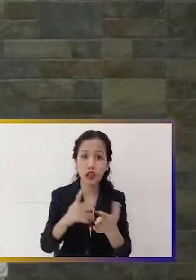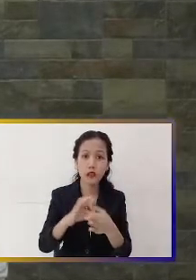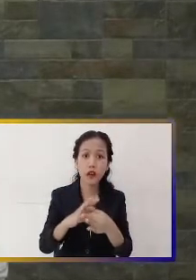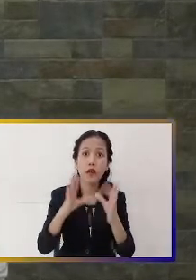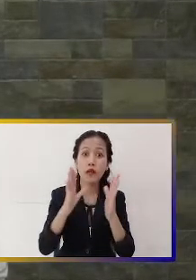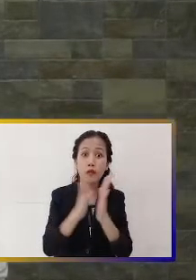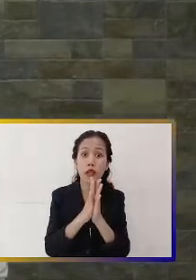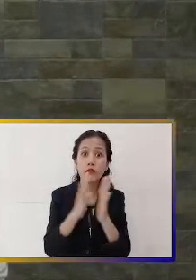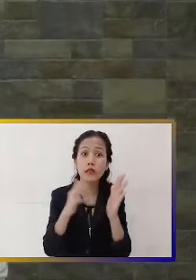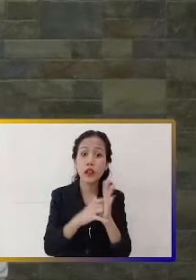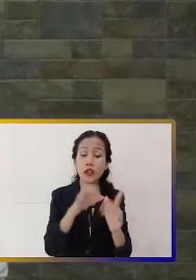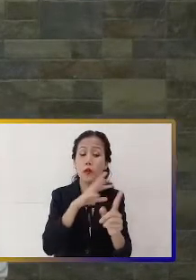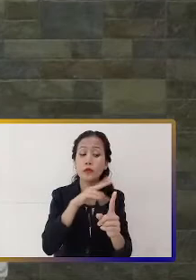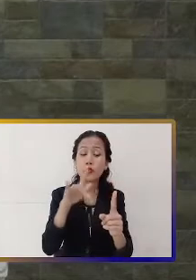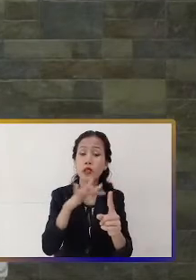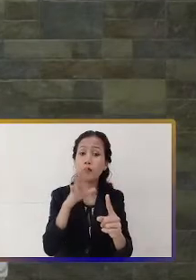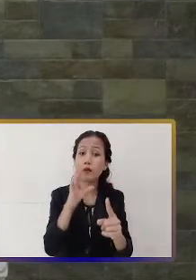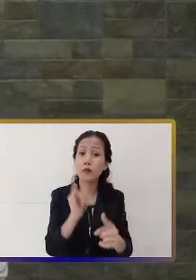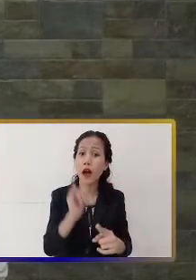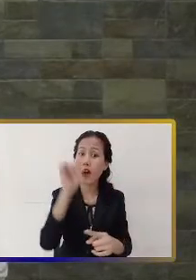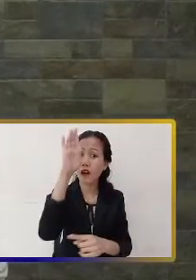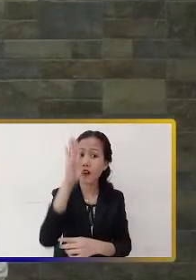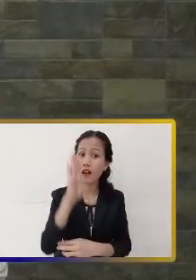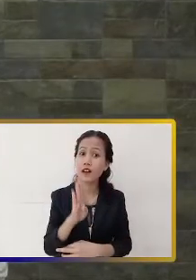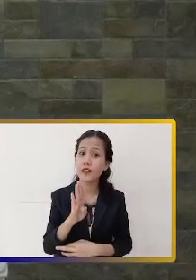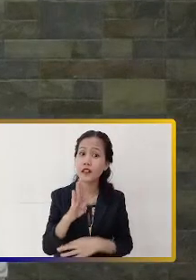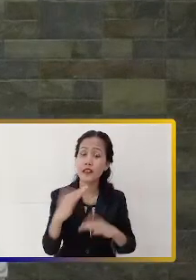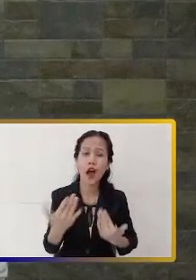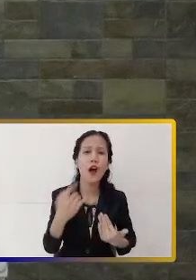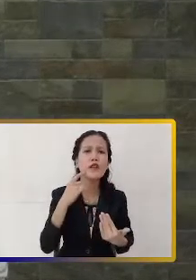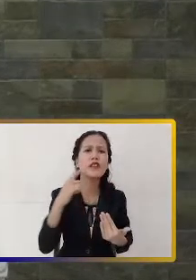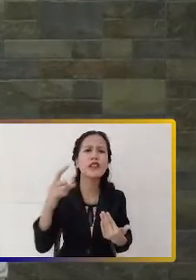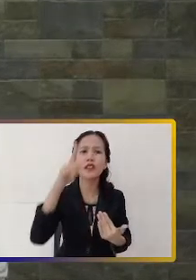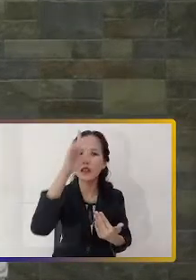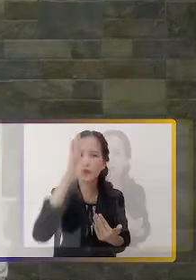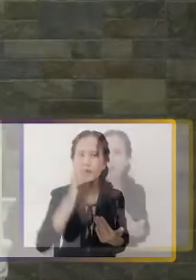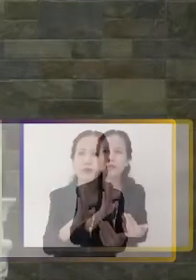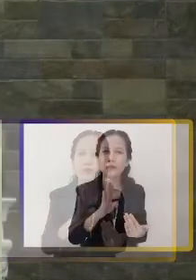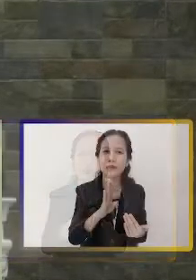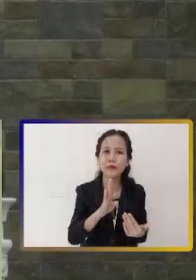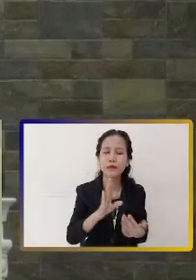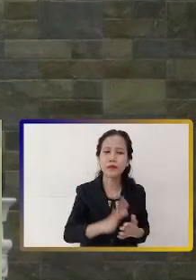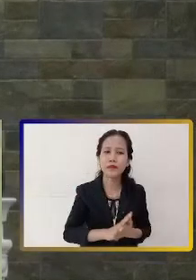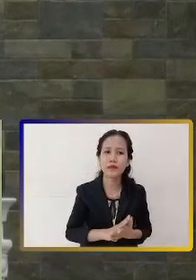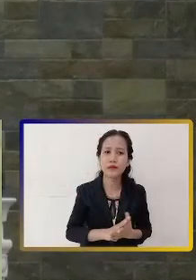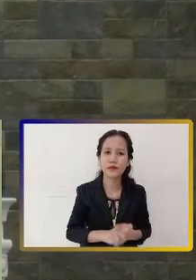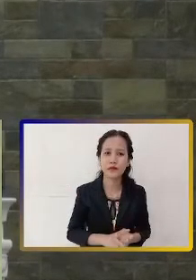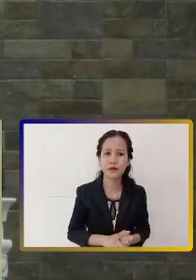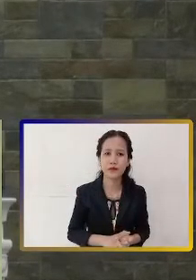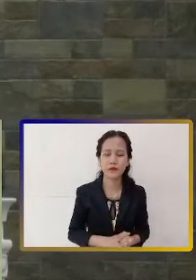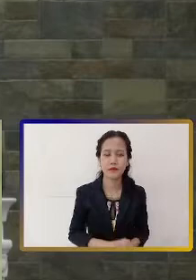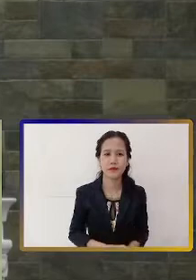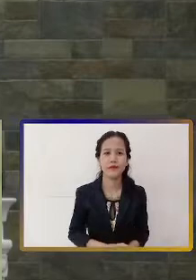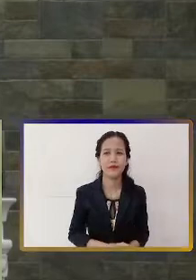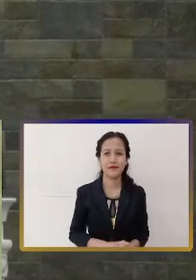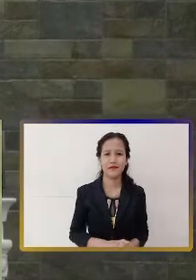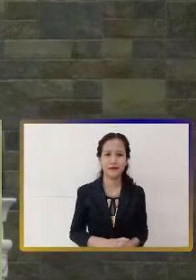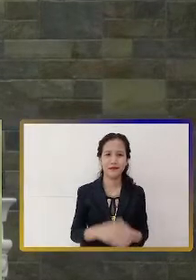Line upon line. Look at this. Sabi ng Panginoon, and God said, because thou hast not asked this